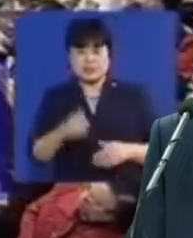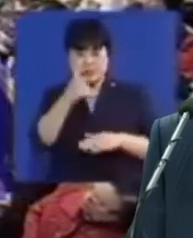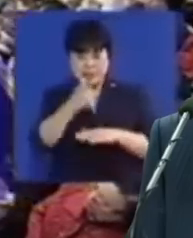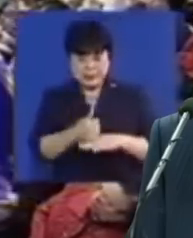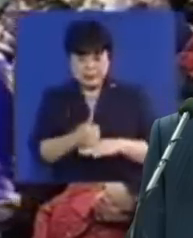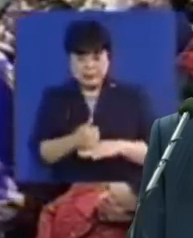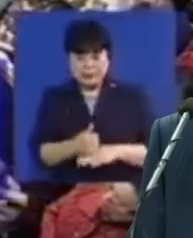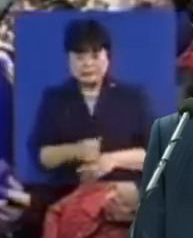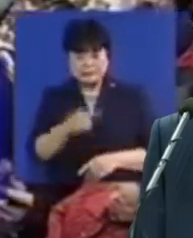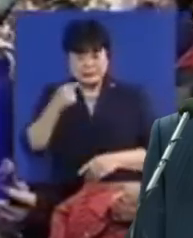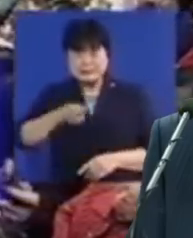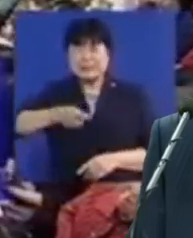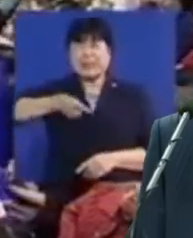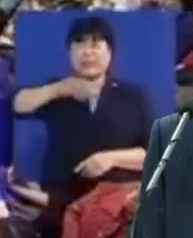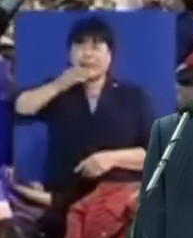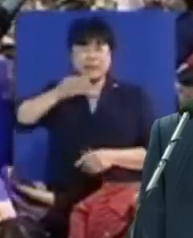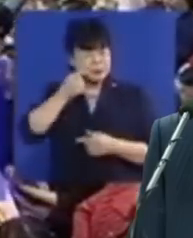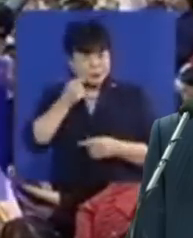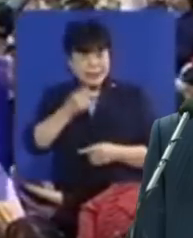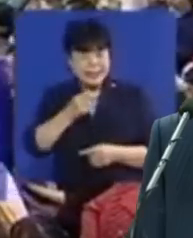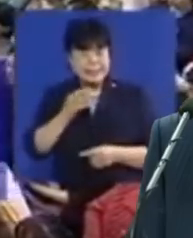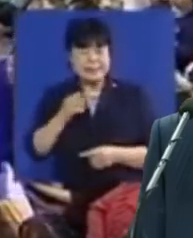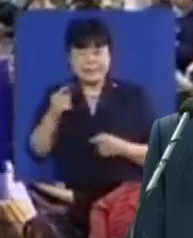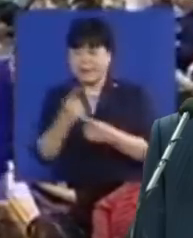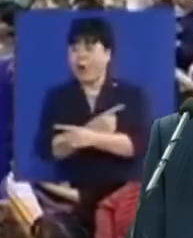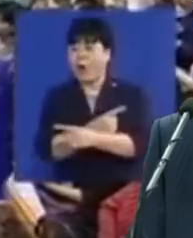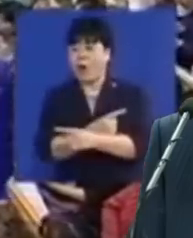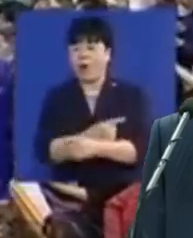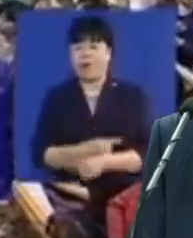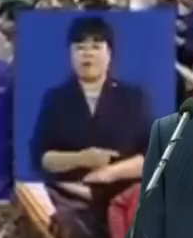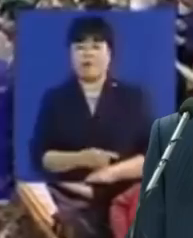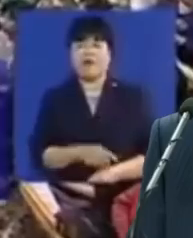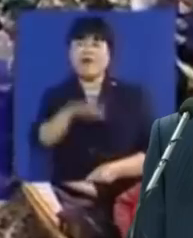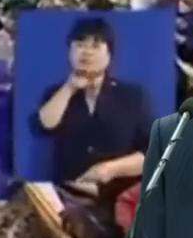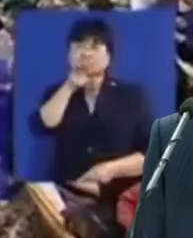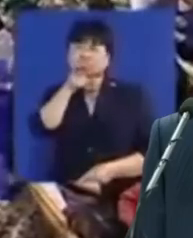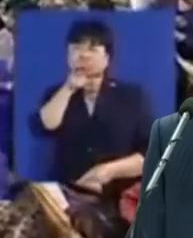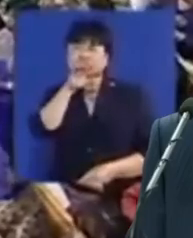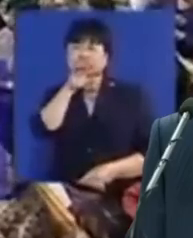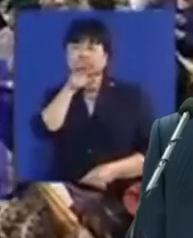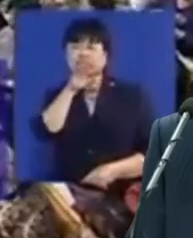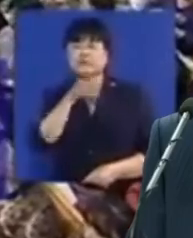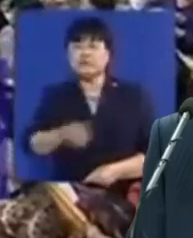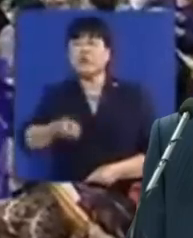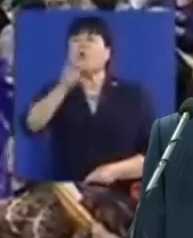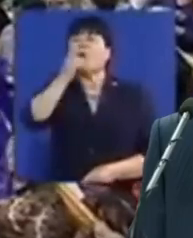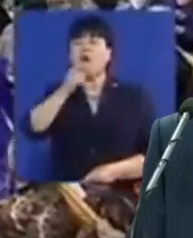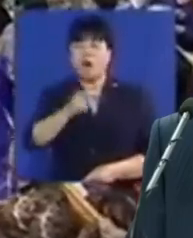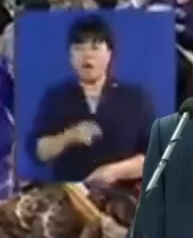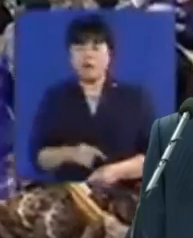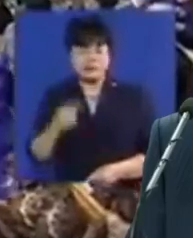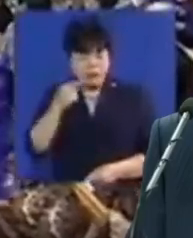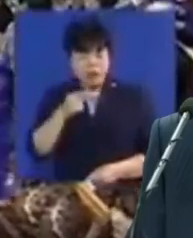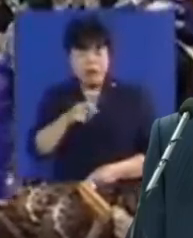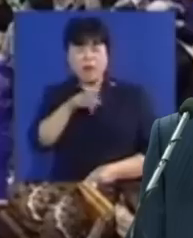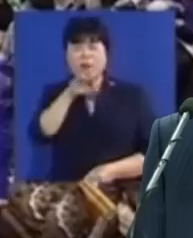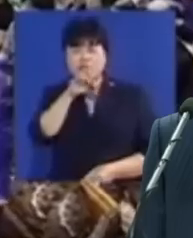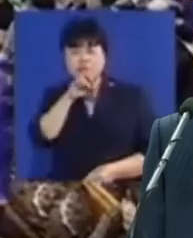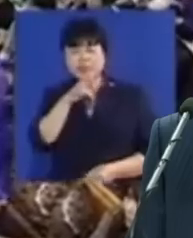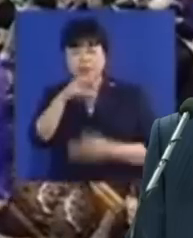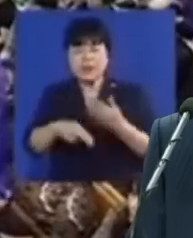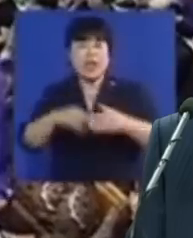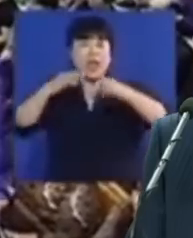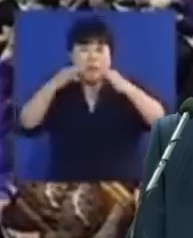마시지 못하겠으므로 이름을 마라라 하였더라. 백성이 모세에게 원망하여 이르되 우리가 무엇을 마실까 하며 모세가 야훼께